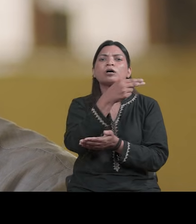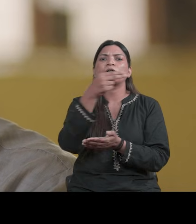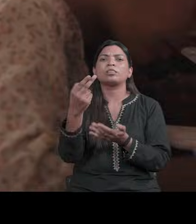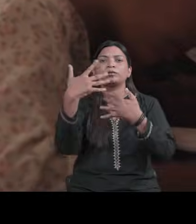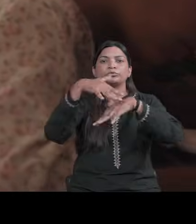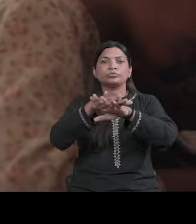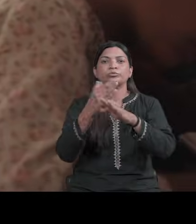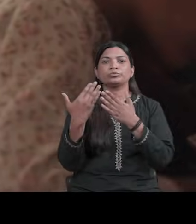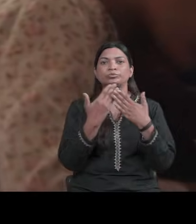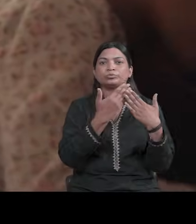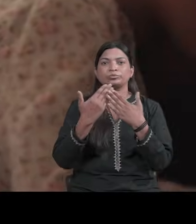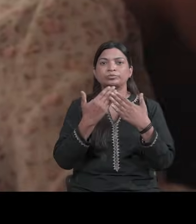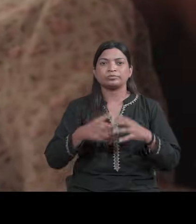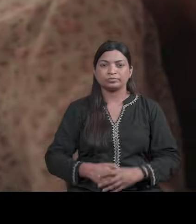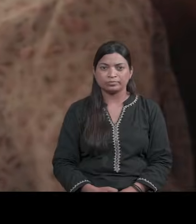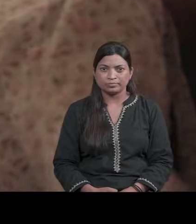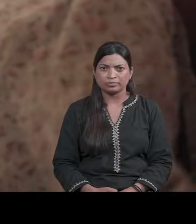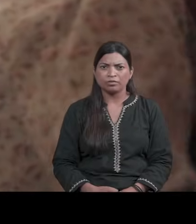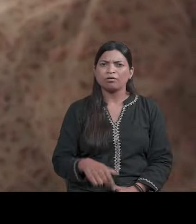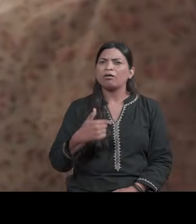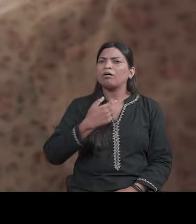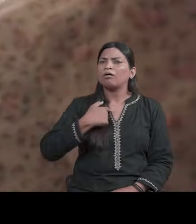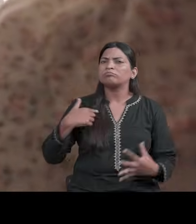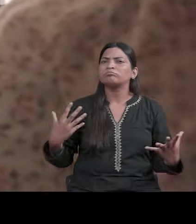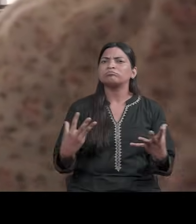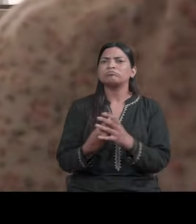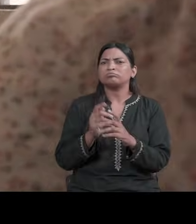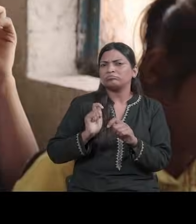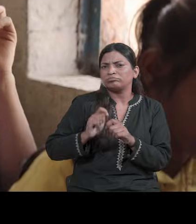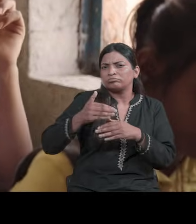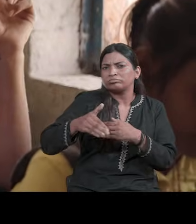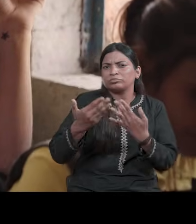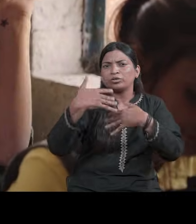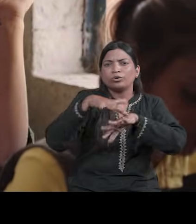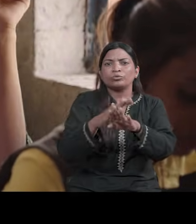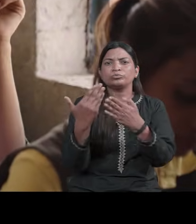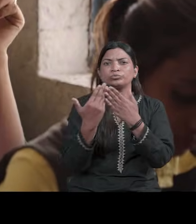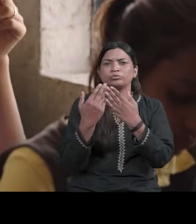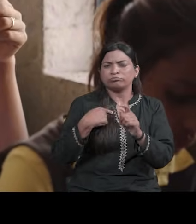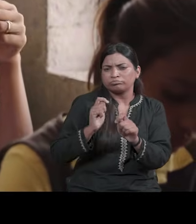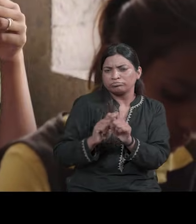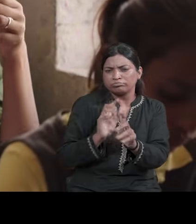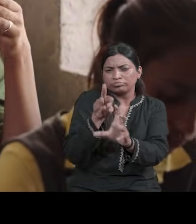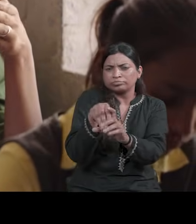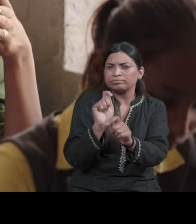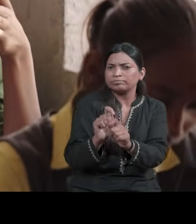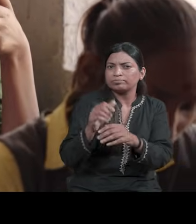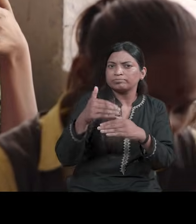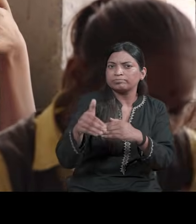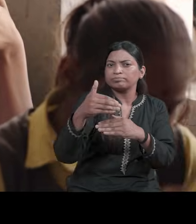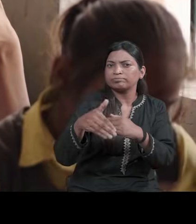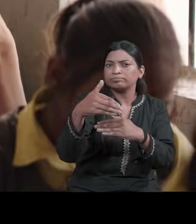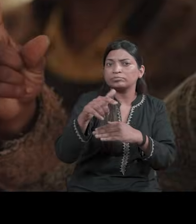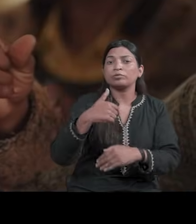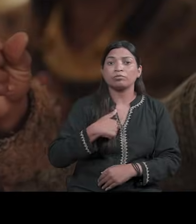इंक्लूसिव एजुकेशन। तो हम लोगों ने इंक्लूसिव एजुकेशन पे काम किया। आज हमारे जितने भी मूक बधिर बच्चे हमारी संस्था के माध्यम से